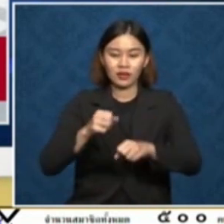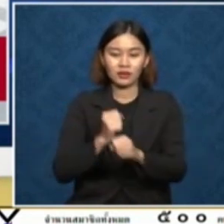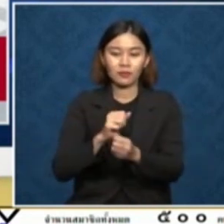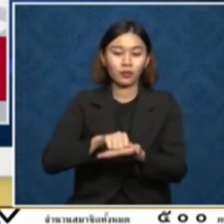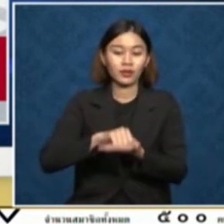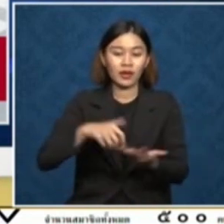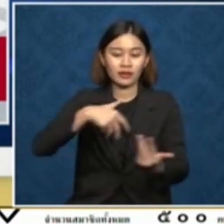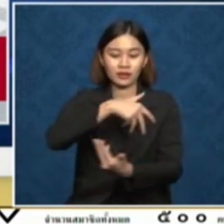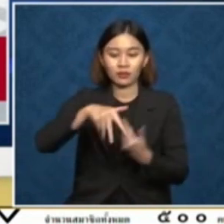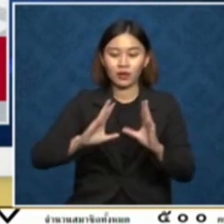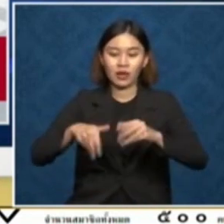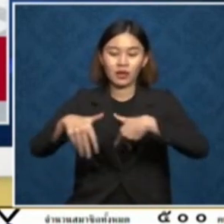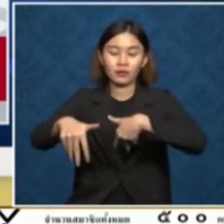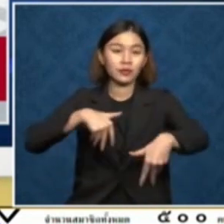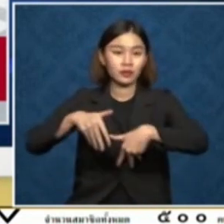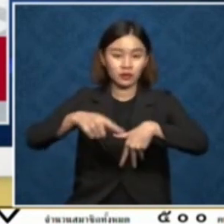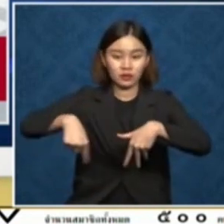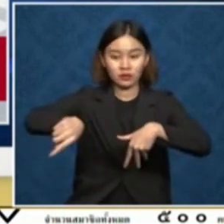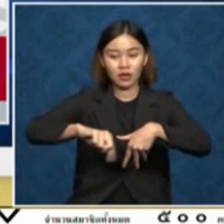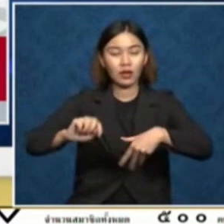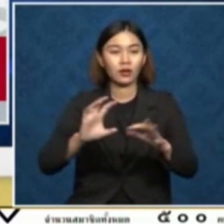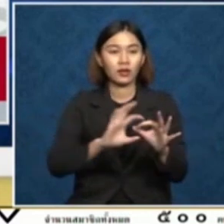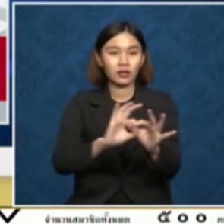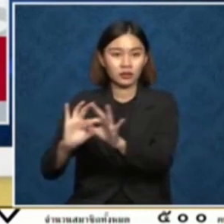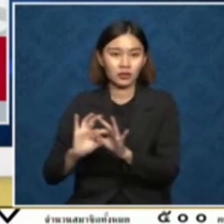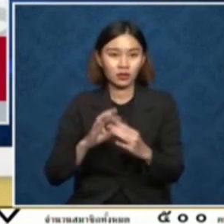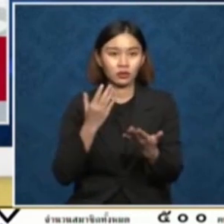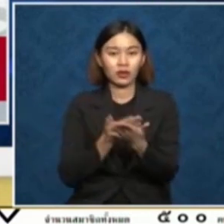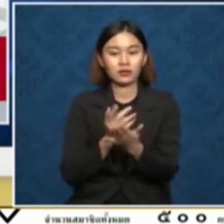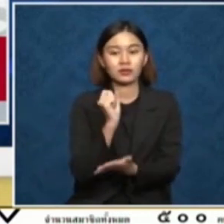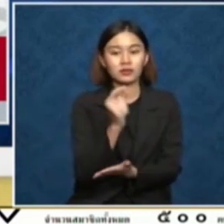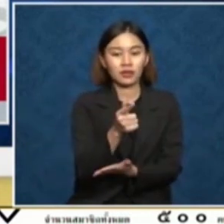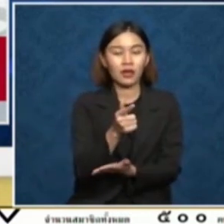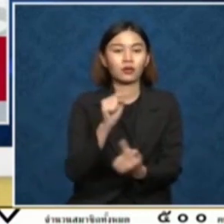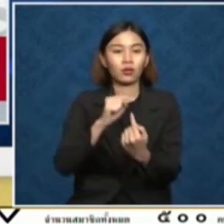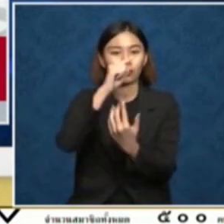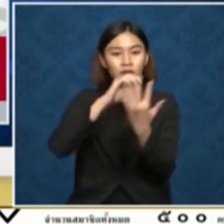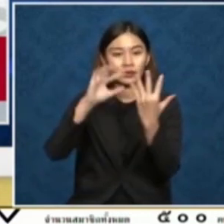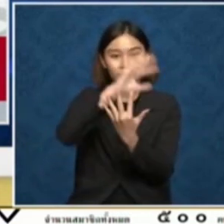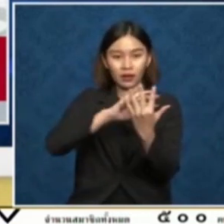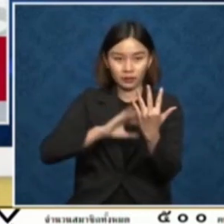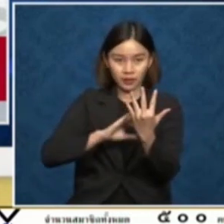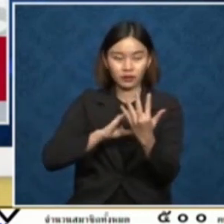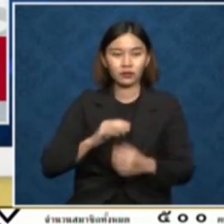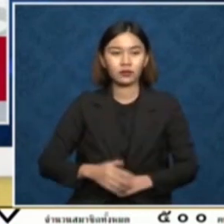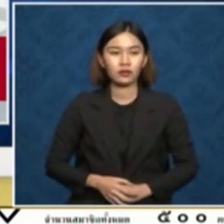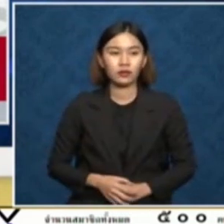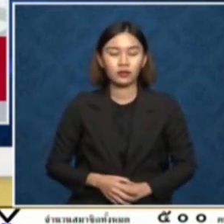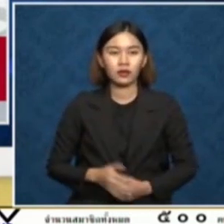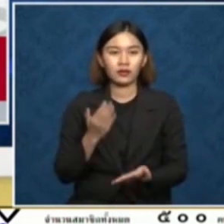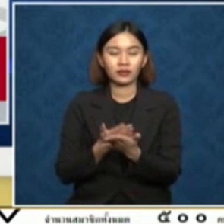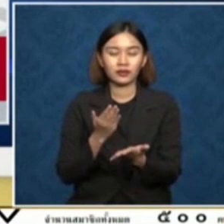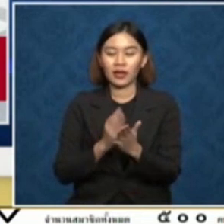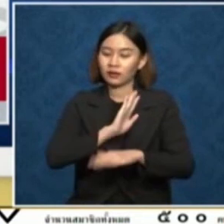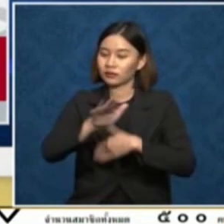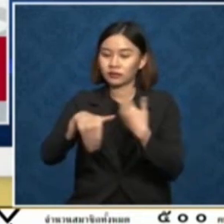วข้องผมจึงมองครับว่าเราไม่สามารถพิจารณาสิ่งเหล่านี้แยกออกจากกันได้เลยอีกทั้งครับเมื่อพูดถึงการจัดทำบริ